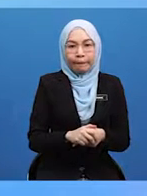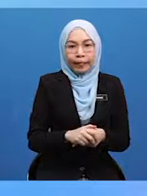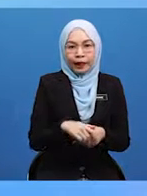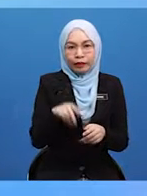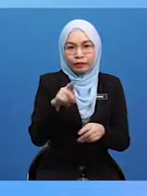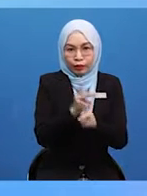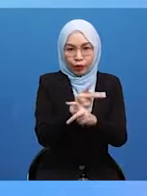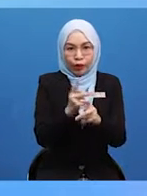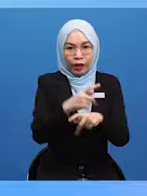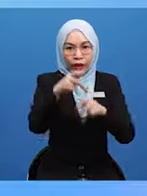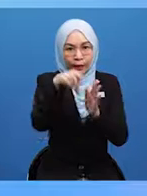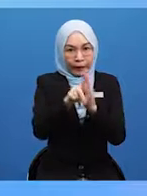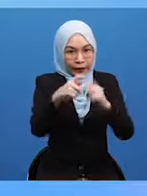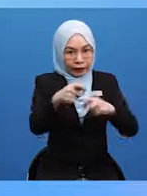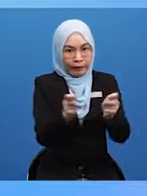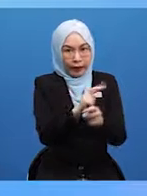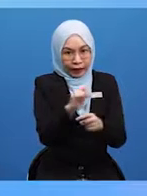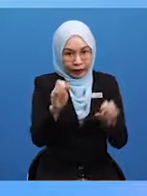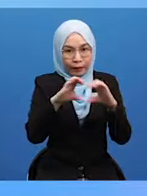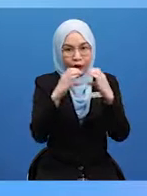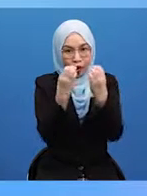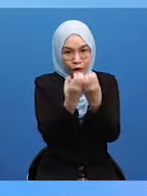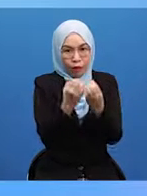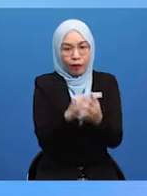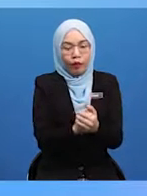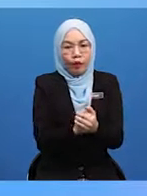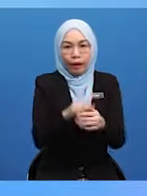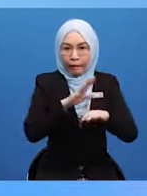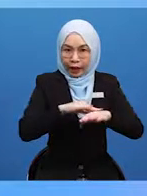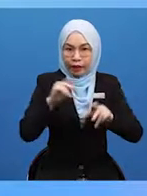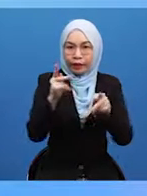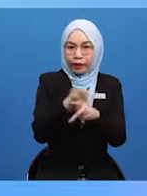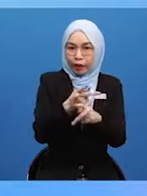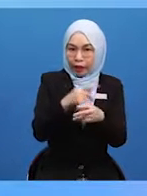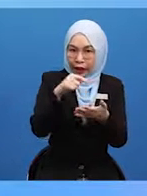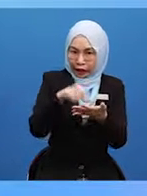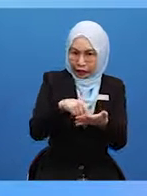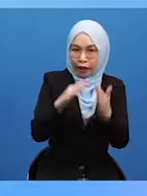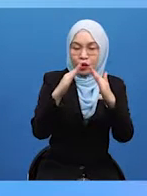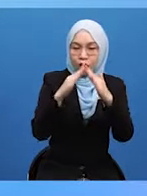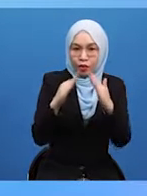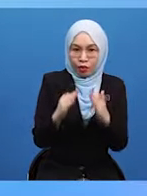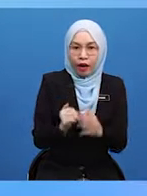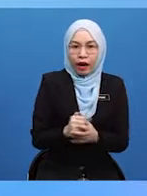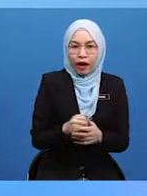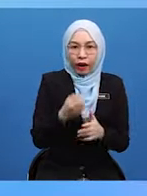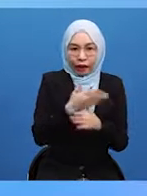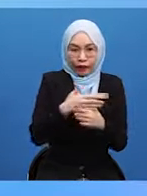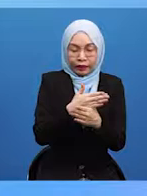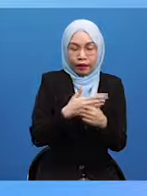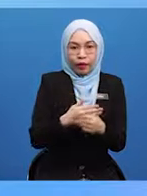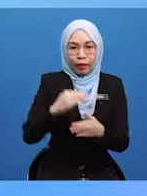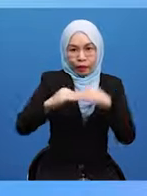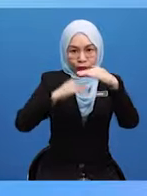pertempatan berkelompok. Pada pola ini, rumah atau bangunan disusun